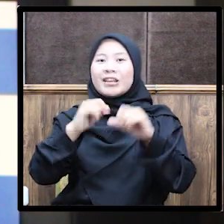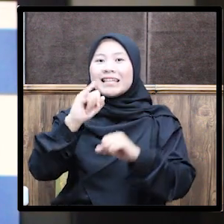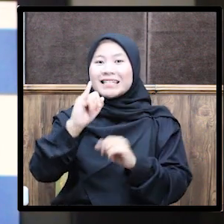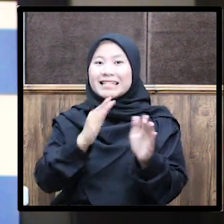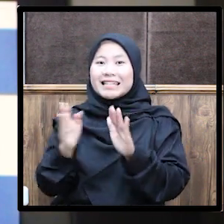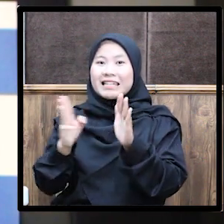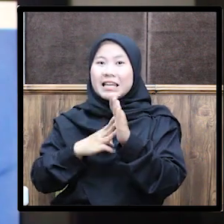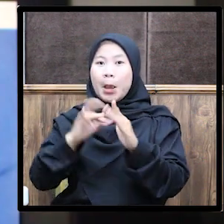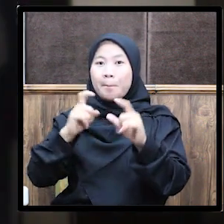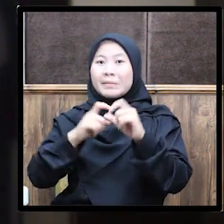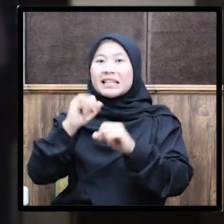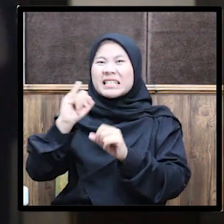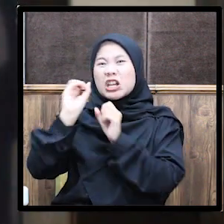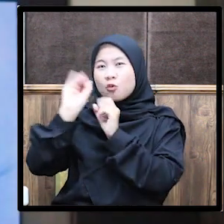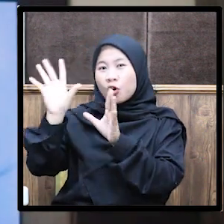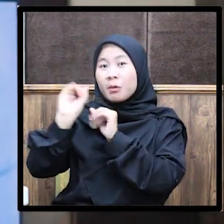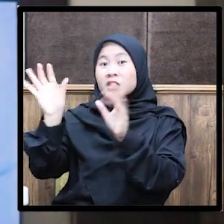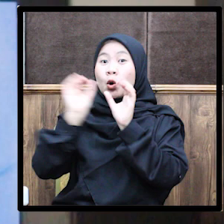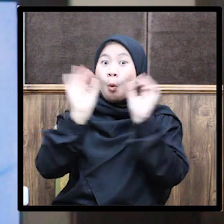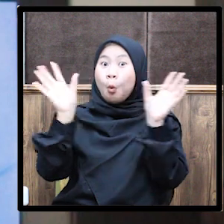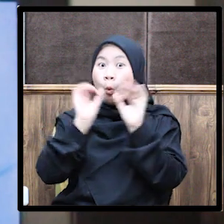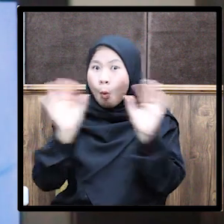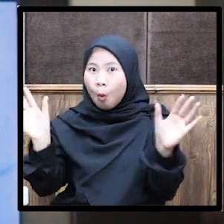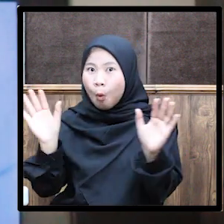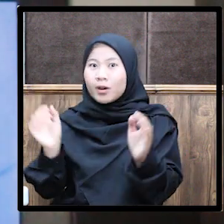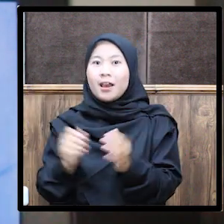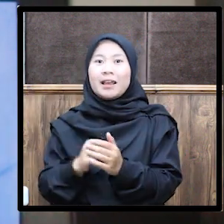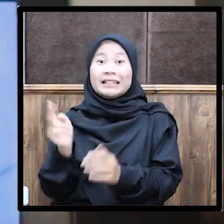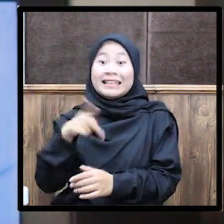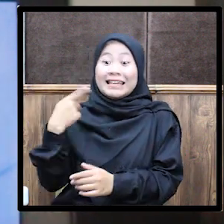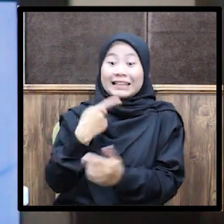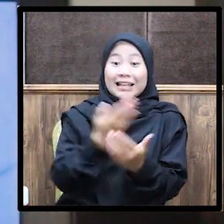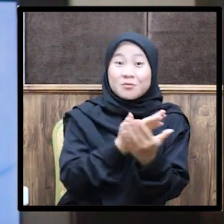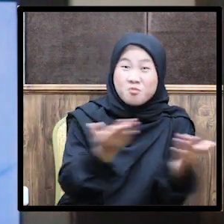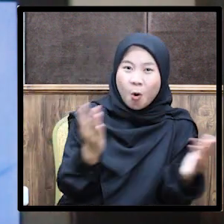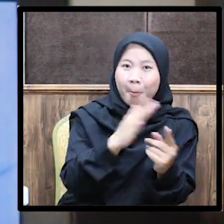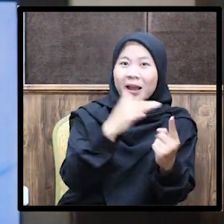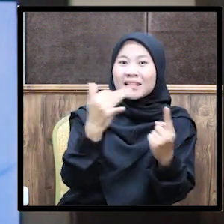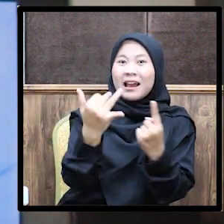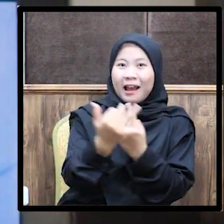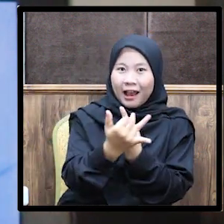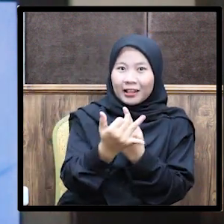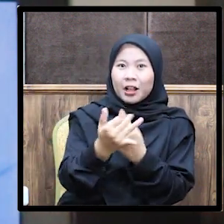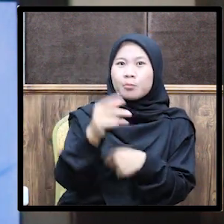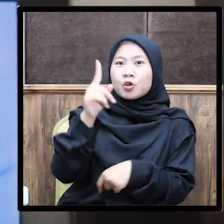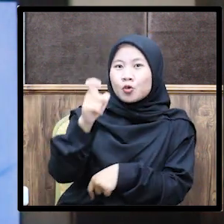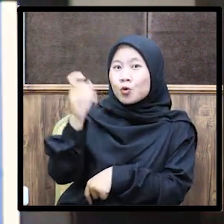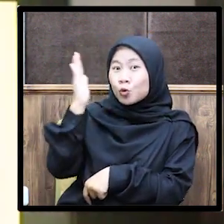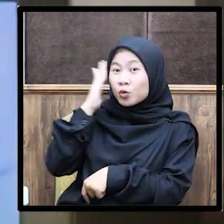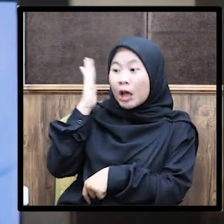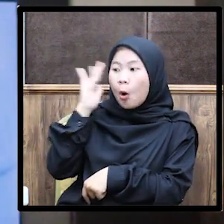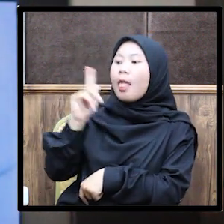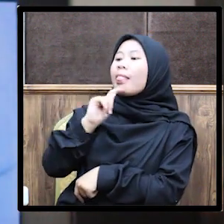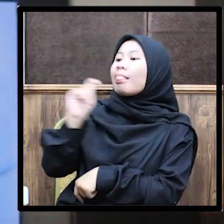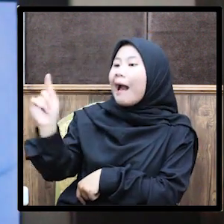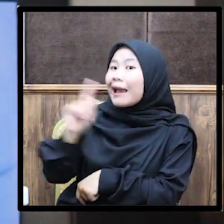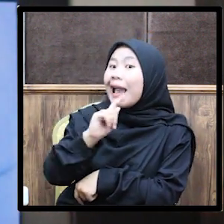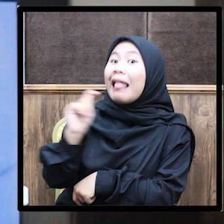depan. Hak kita selaku masyarakat kan untuk mengetahui, untuk bertanya-tanya komitmennya